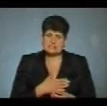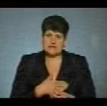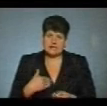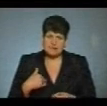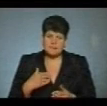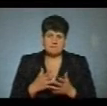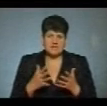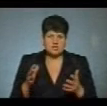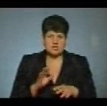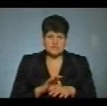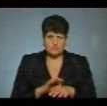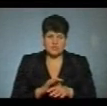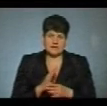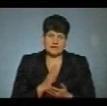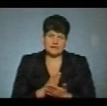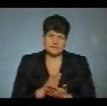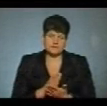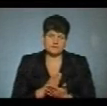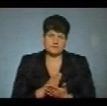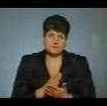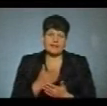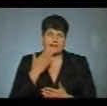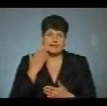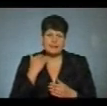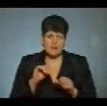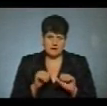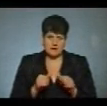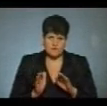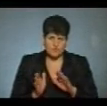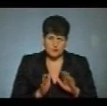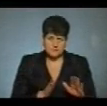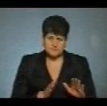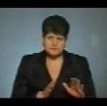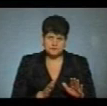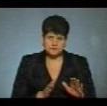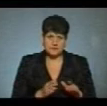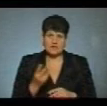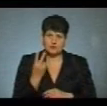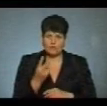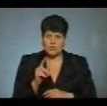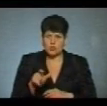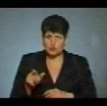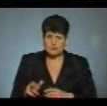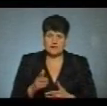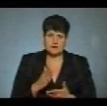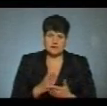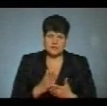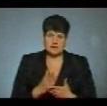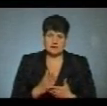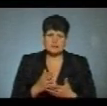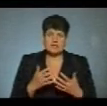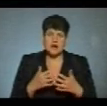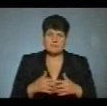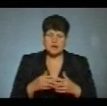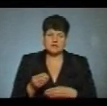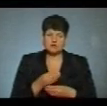Більшість захворілих є з легкою формою перебігу захворювання. Двоє людей знаходяться на апаратах штучної